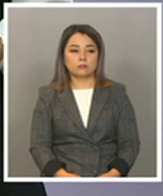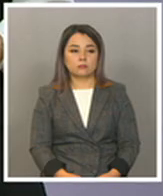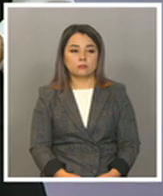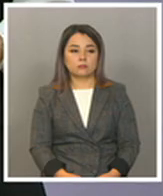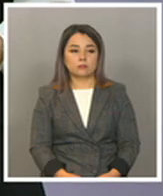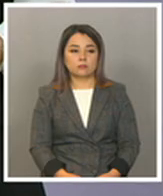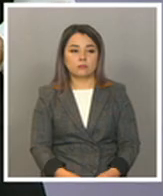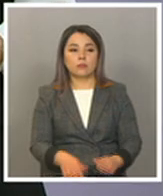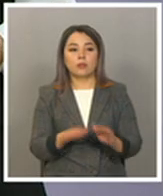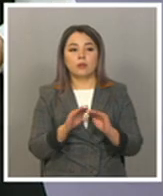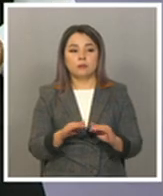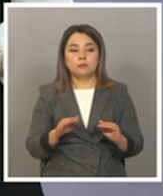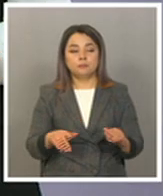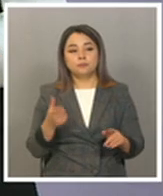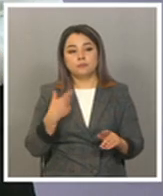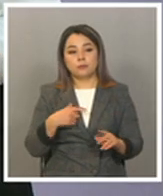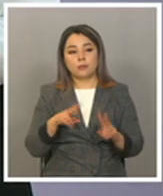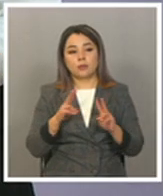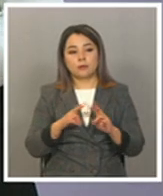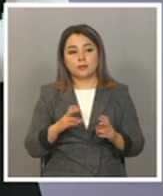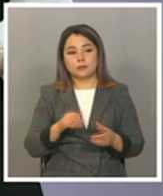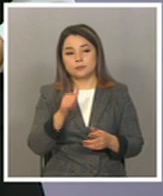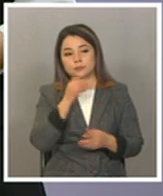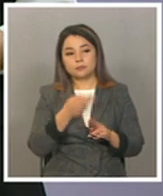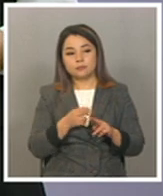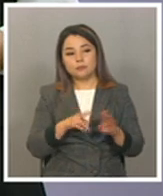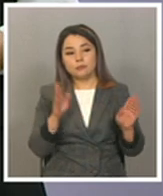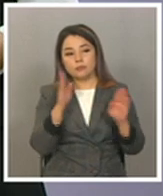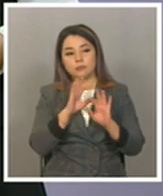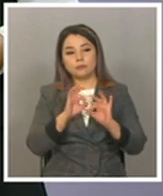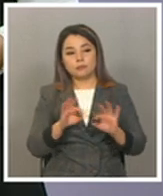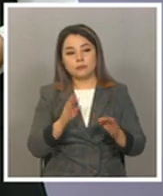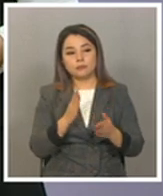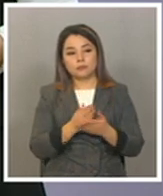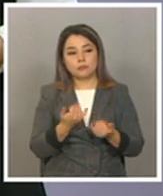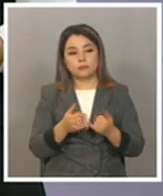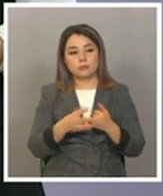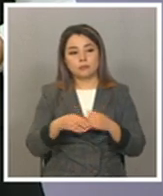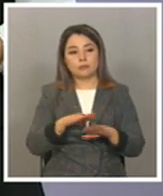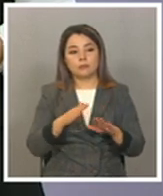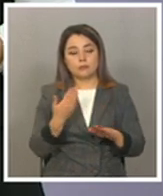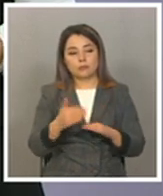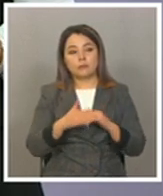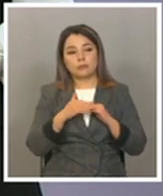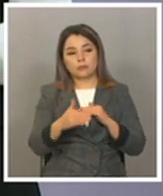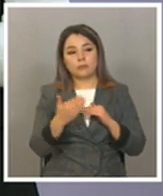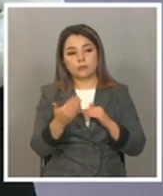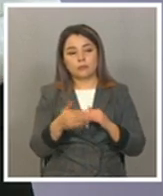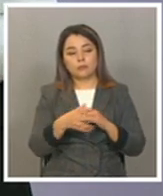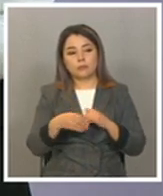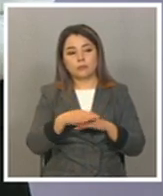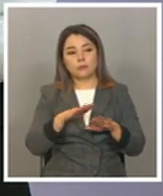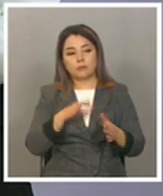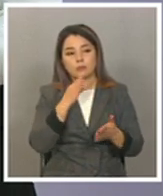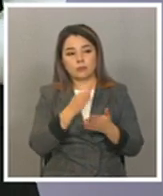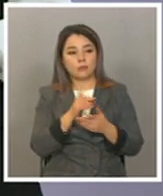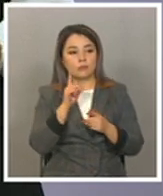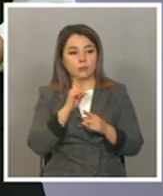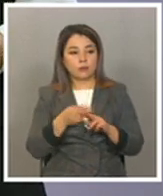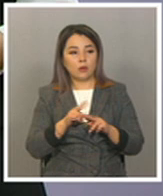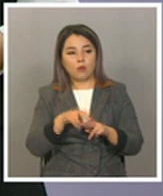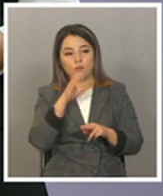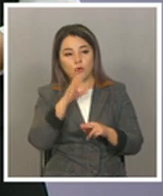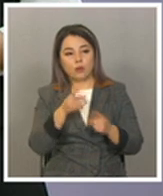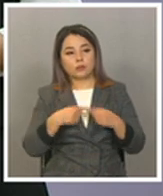Ребята, проверим себя. Природная среда обитания волков – степные просторы. Волчья